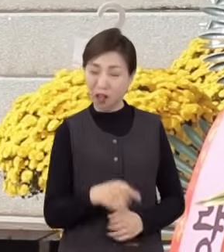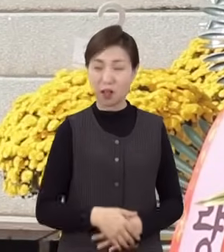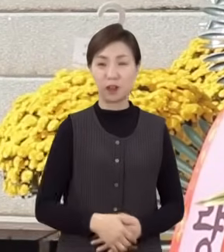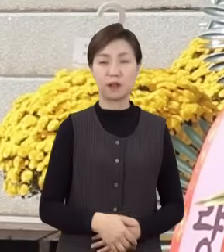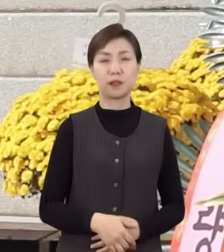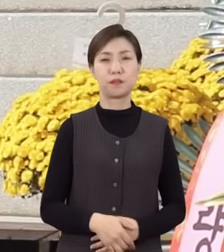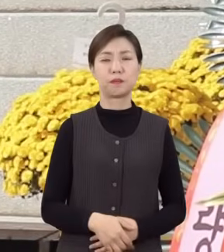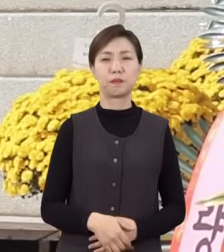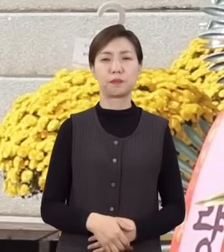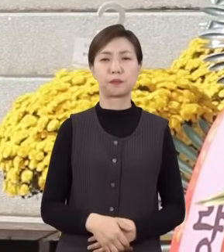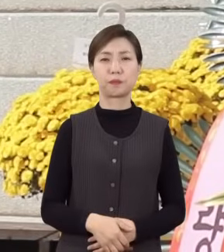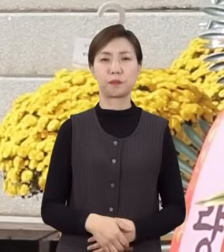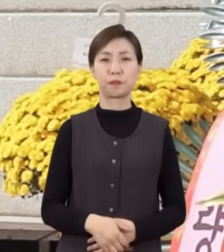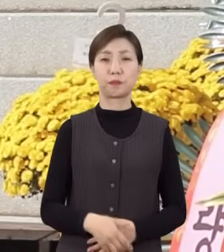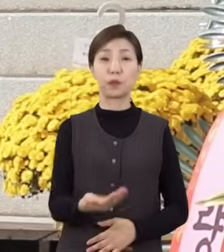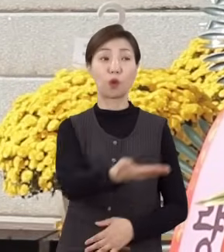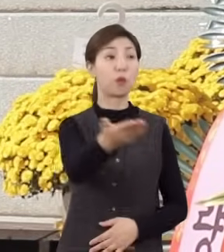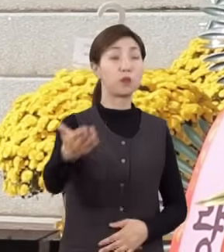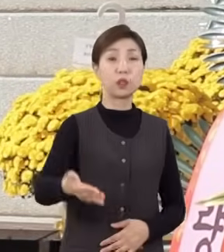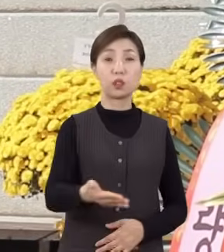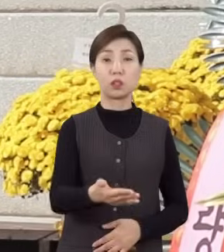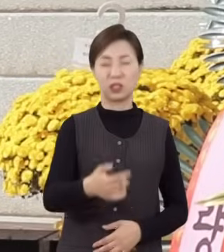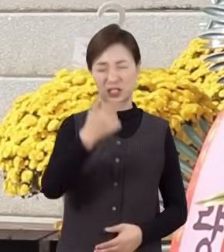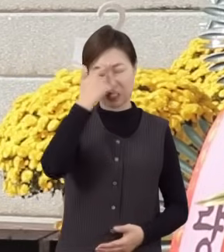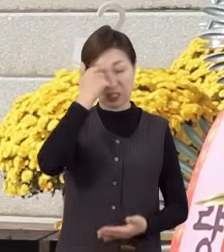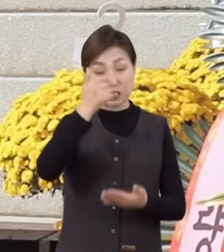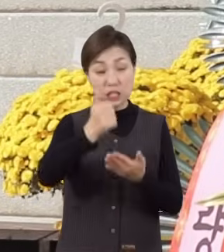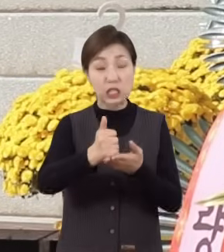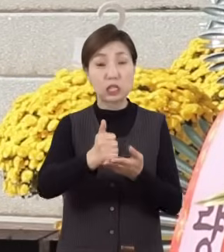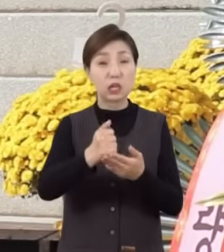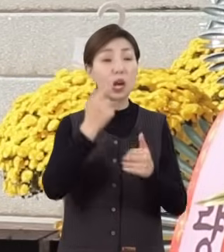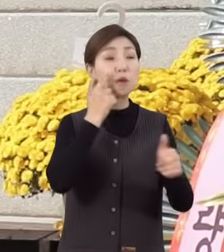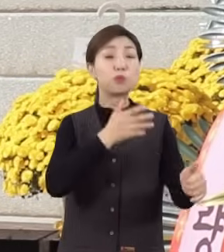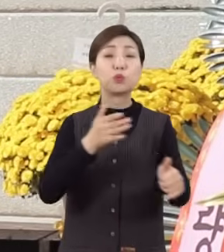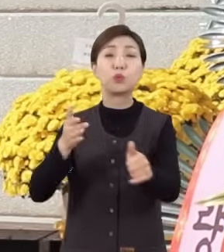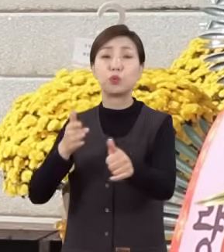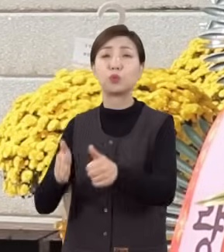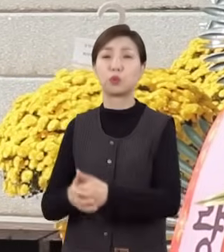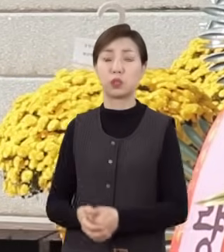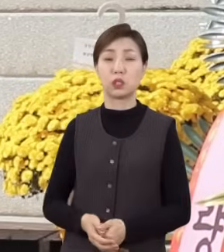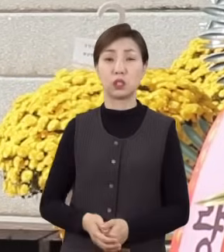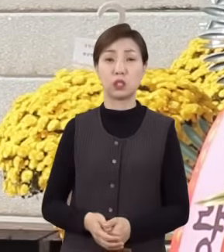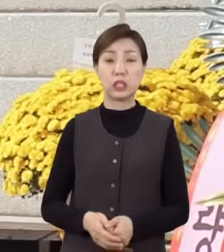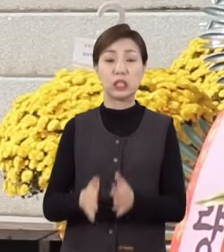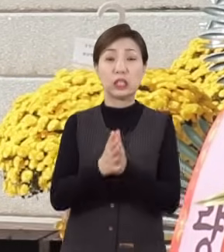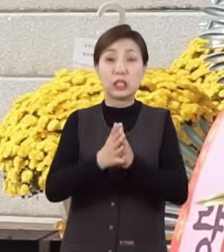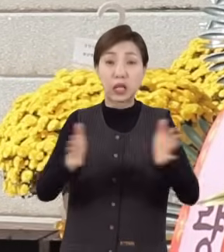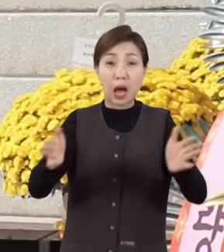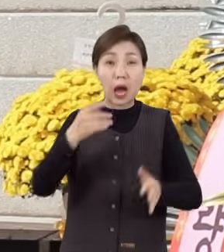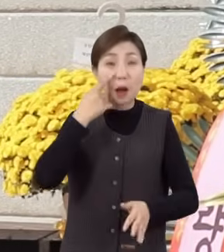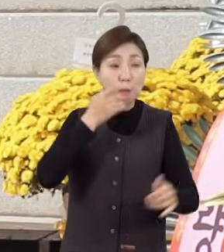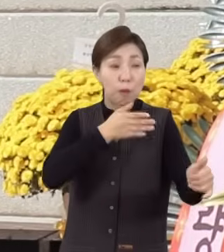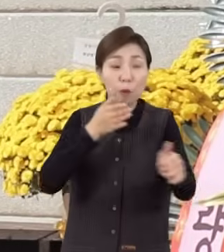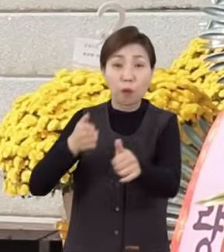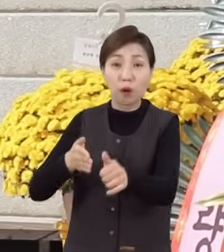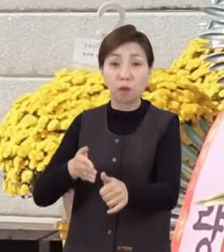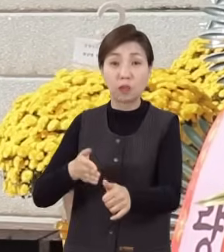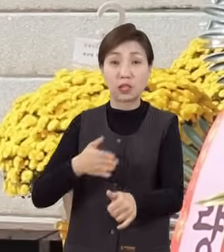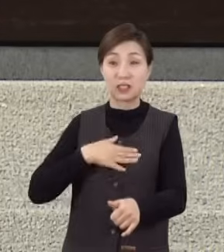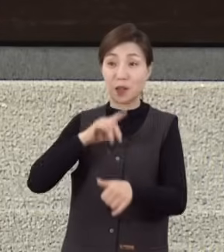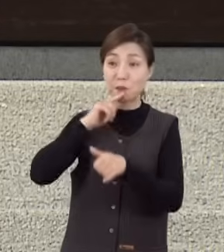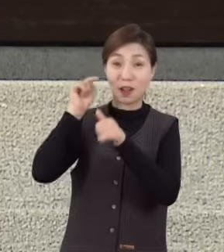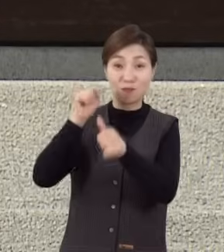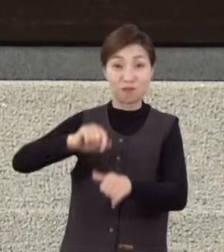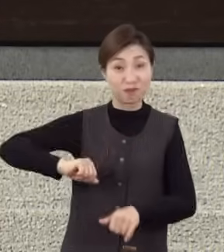듣겠냐? 여러분들 당장 제가 머리 깎고 스님 돼서 돛 닦읍시다 따라오세요 하면 따라올 사람 있어요